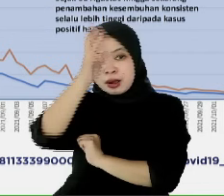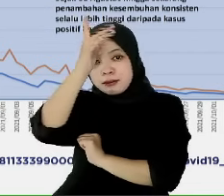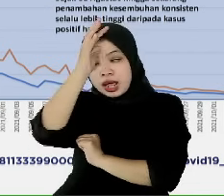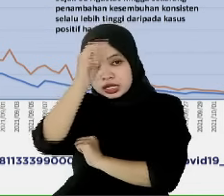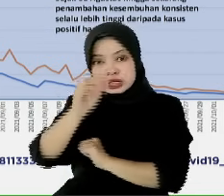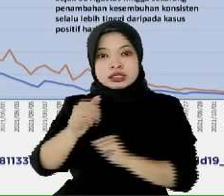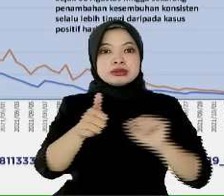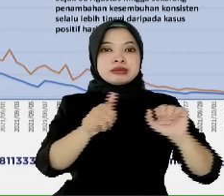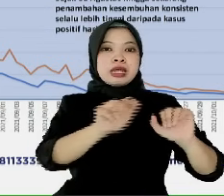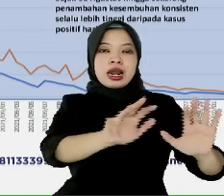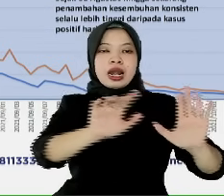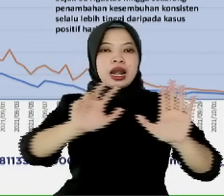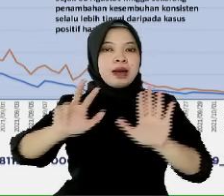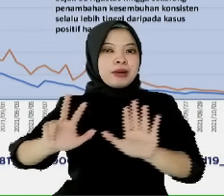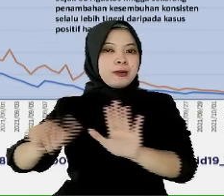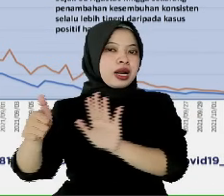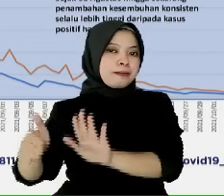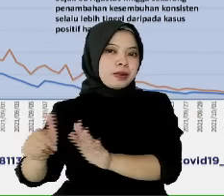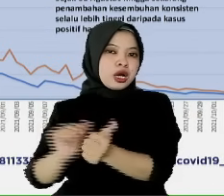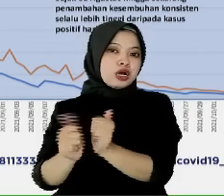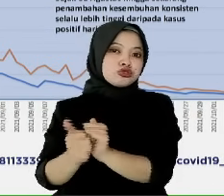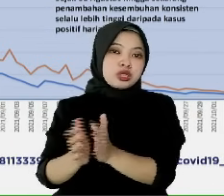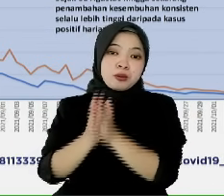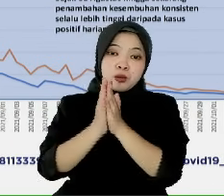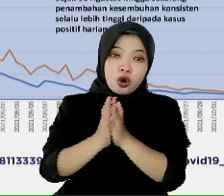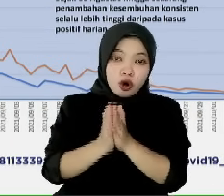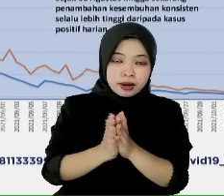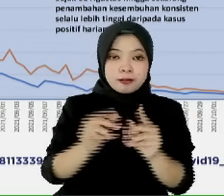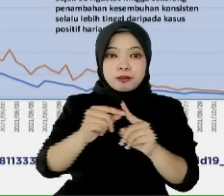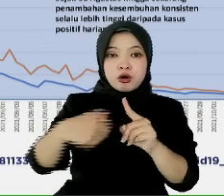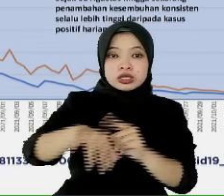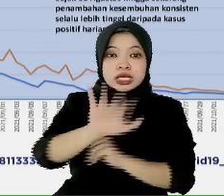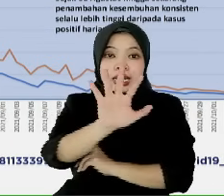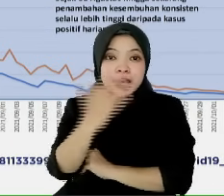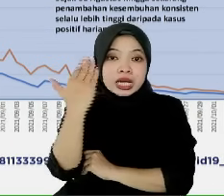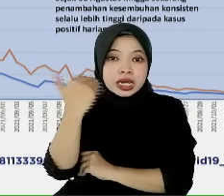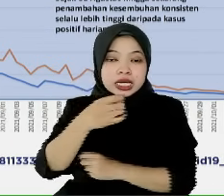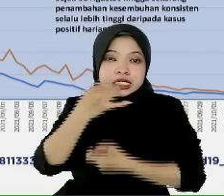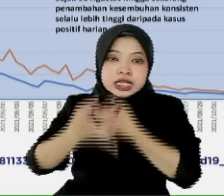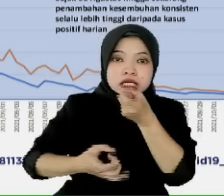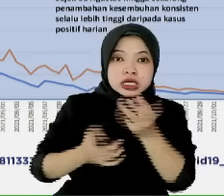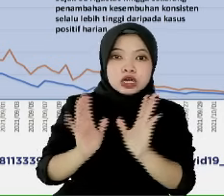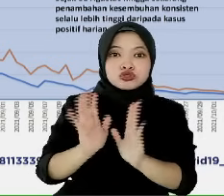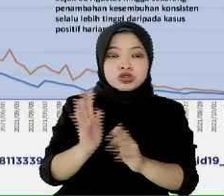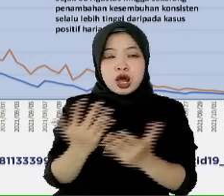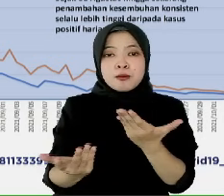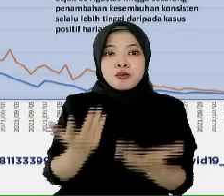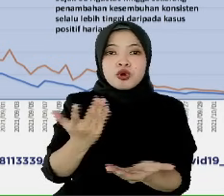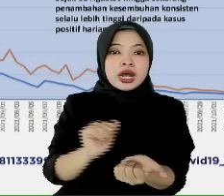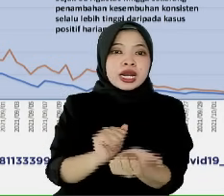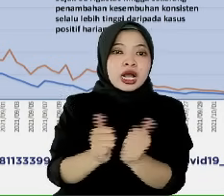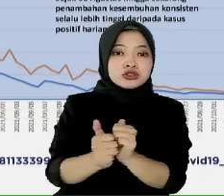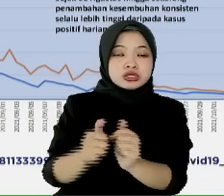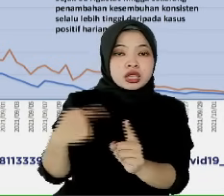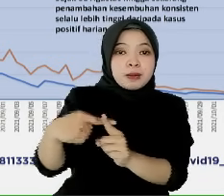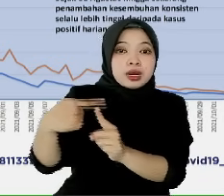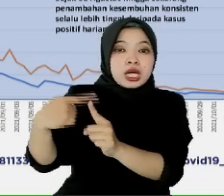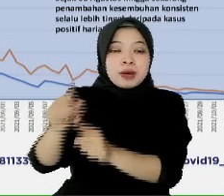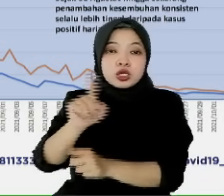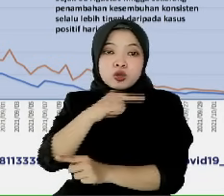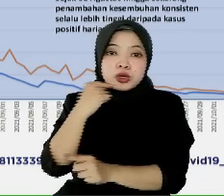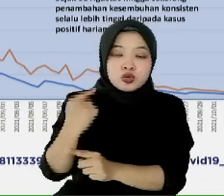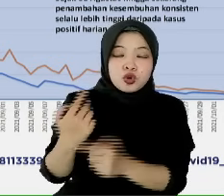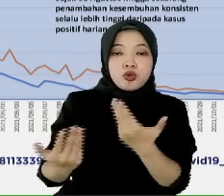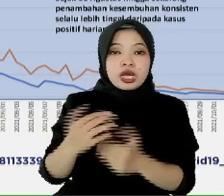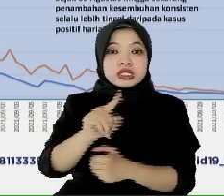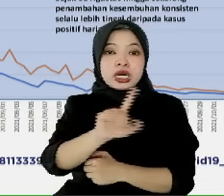588 kasus. Untuk itu, dimohon kepada 5 provinsi ini, terutama provinsi yang masih mengalami penambahan kasus mingguan di